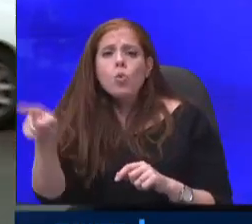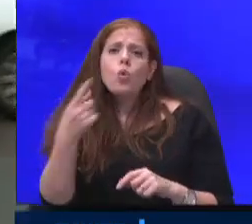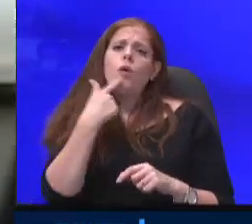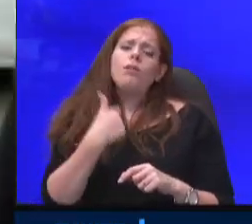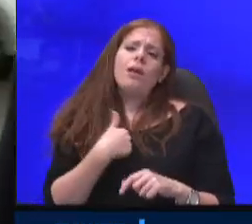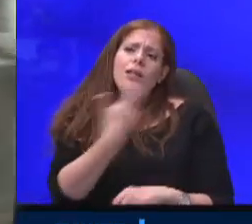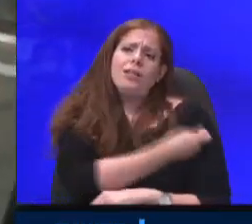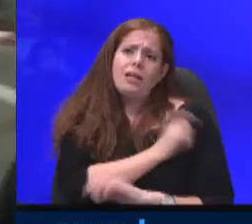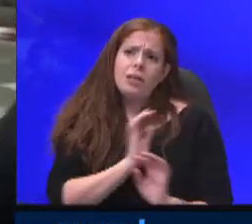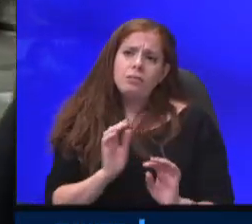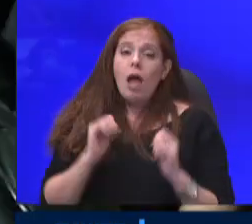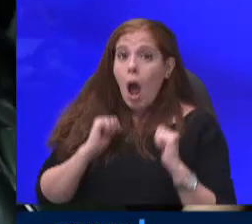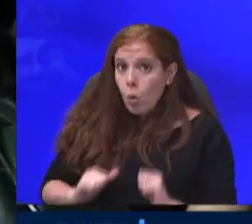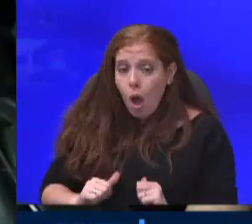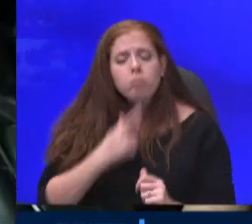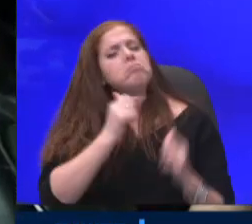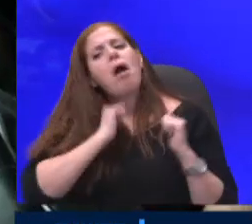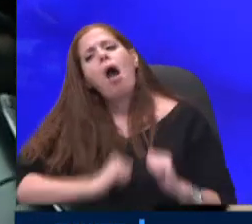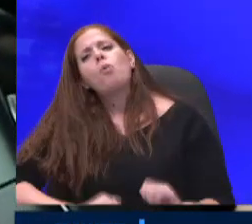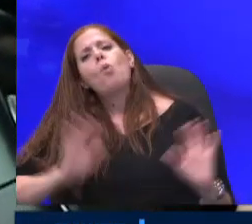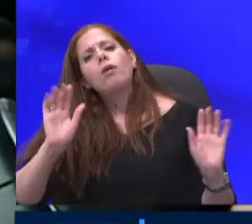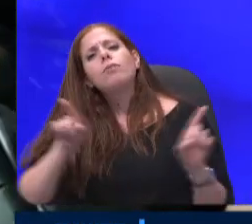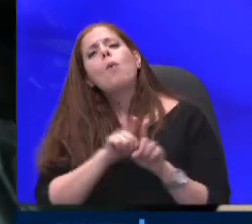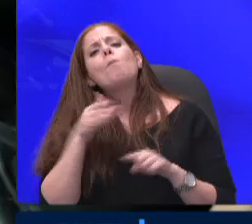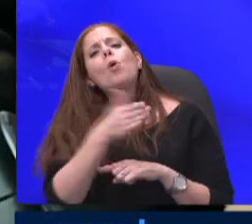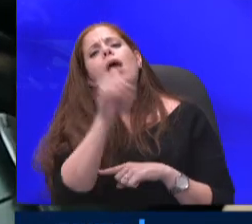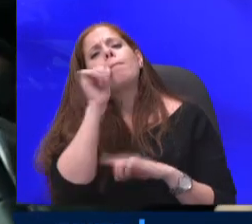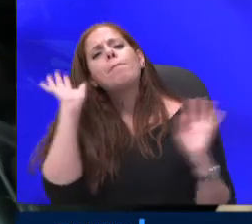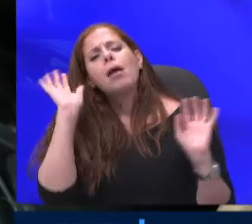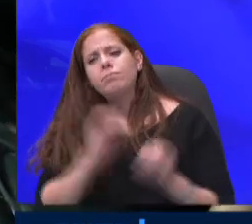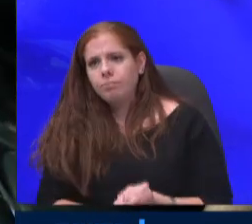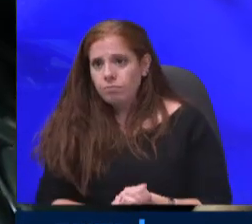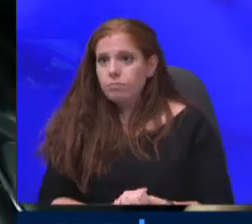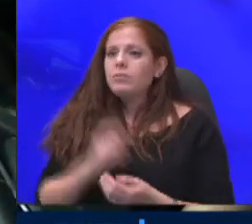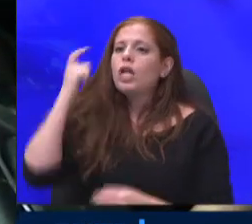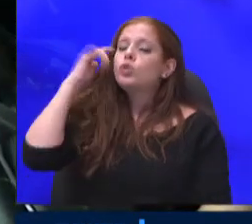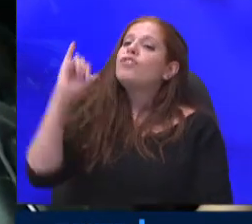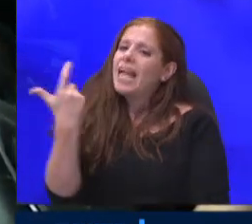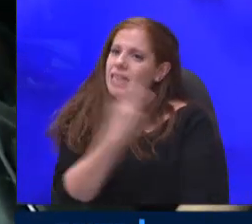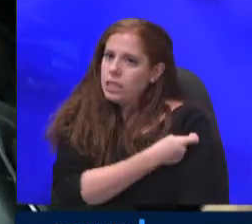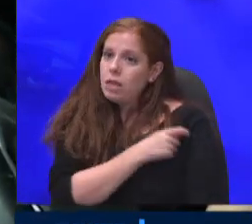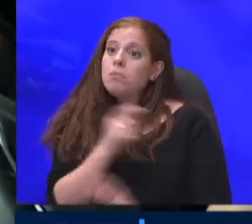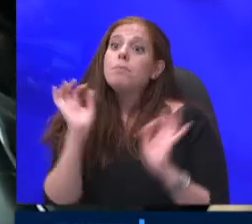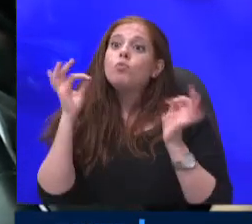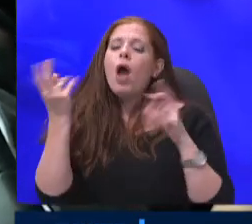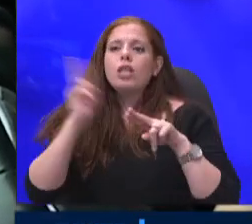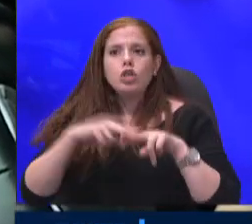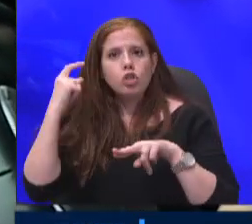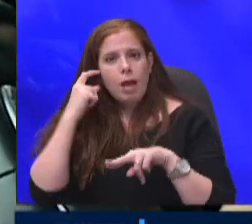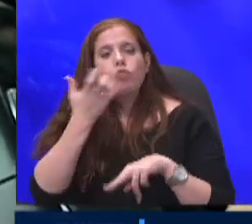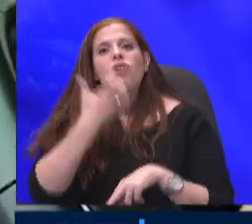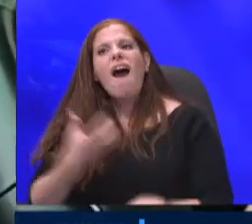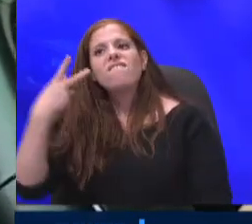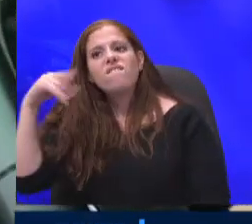רגוע. כמו דג במים. אני חושב כן להתחסן, בפרט ששמענו אחרי זה שהרב פירר ממליץ על זה, שהוא עסקן